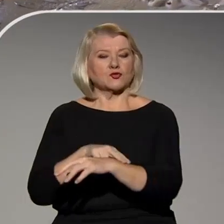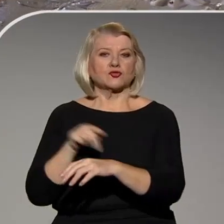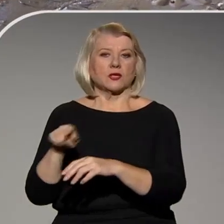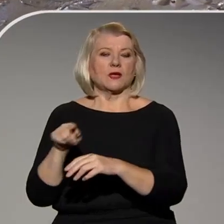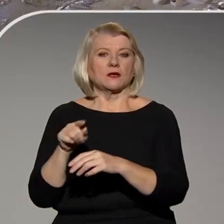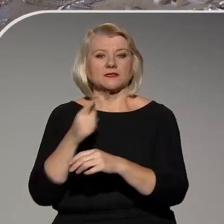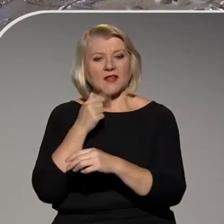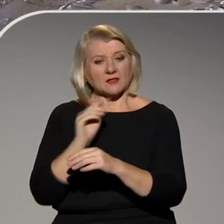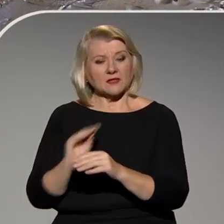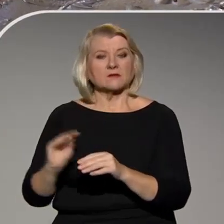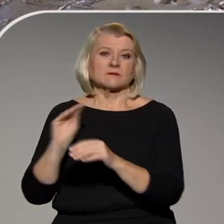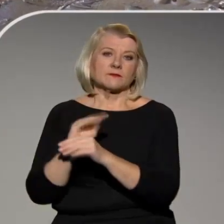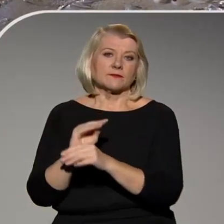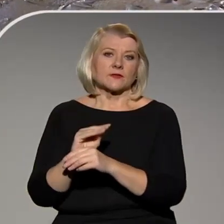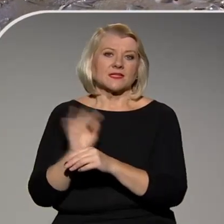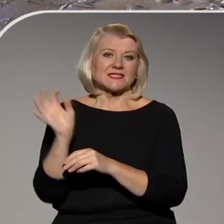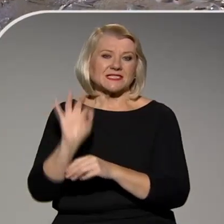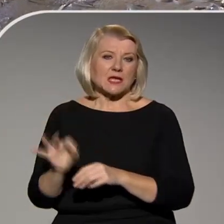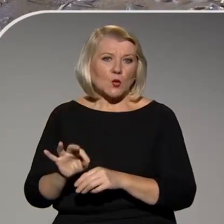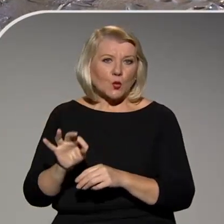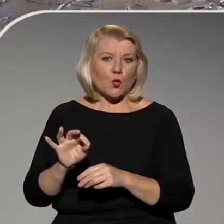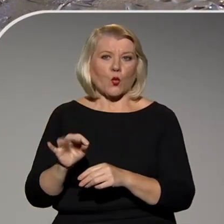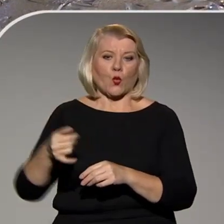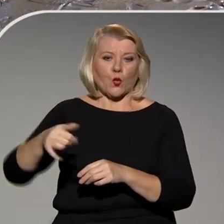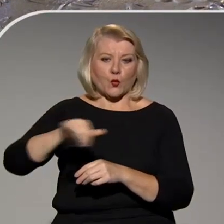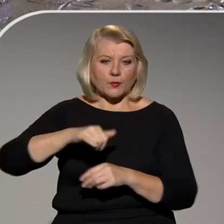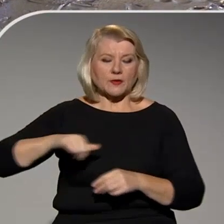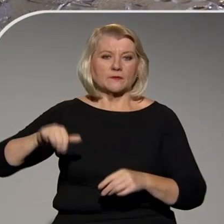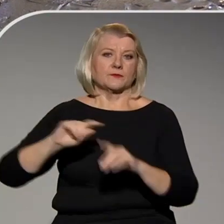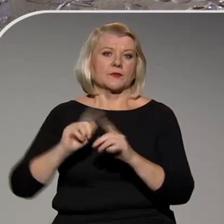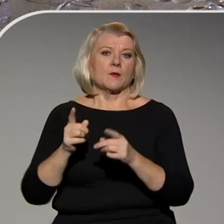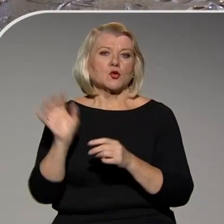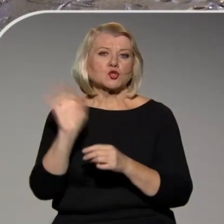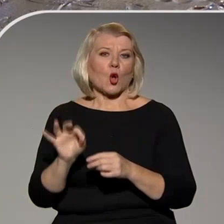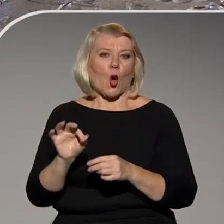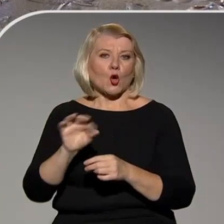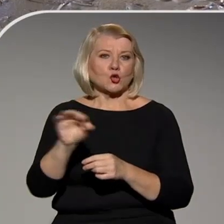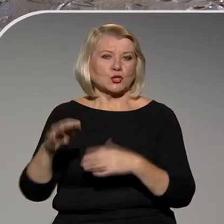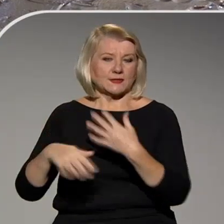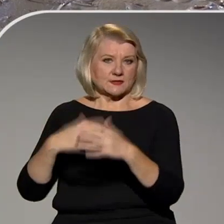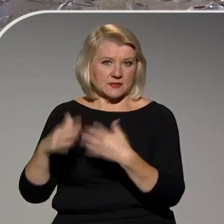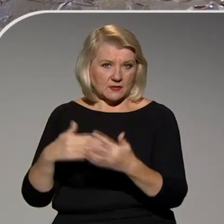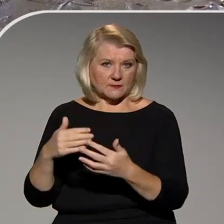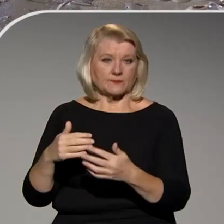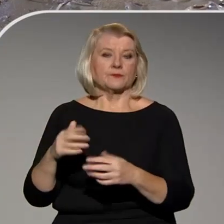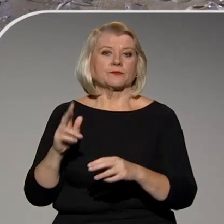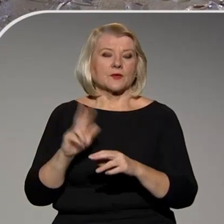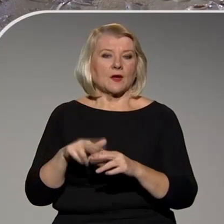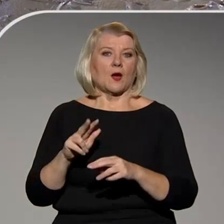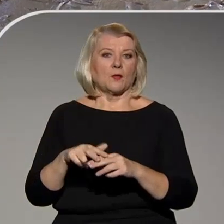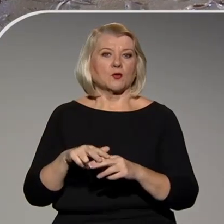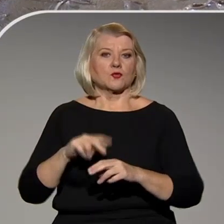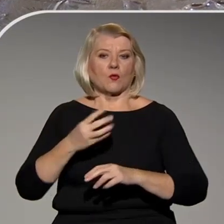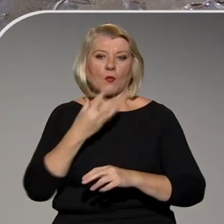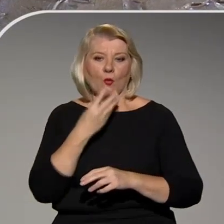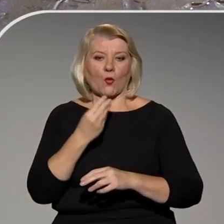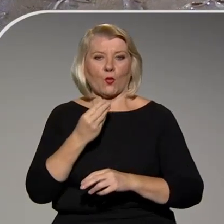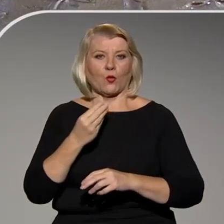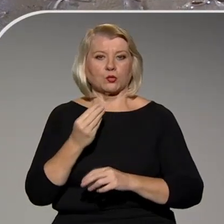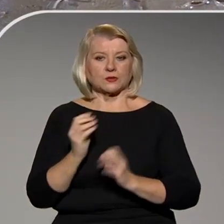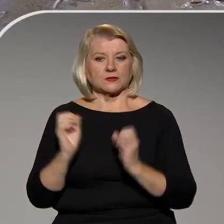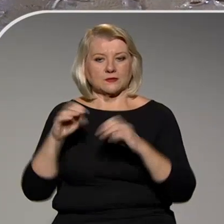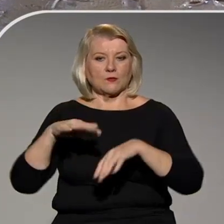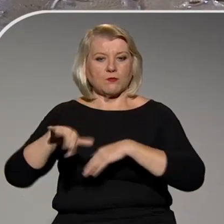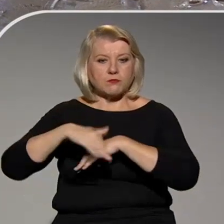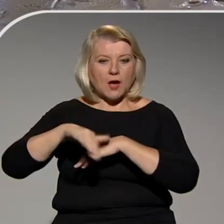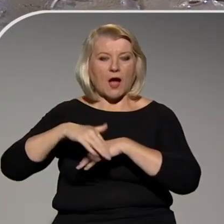malinko poliju sirupem, třeba tam dám i malinko z kořice, a pak o to bude zajímavější ta chuť v těch bábovkách,